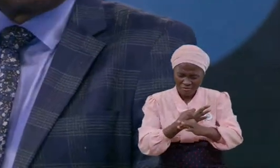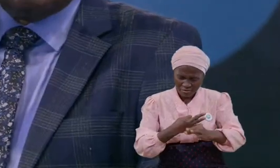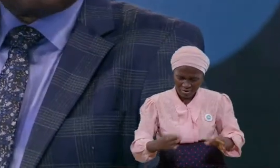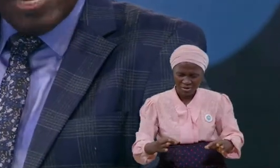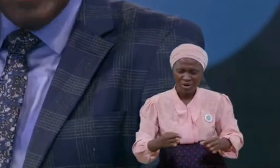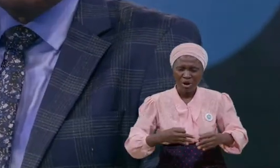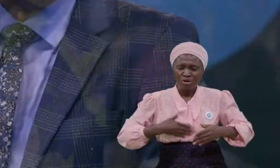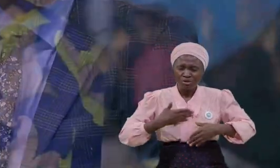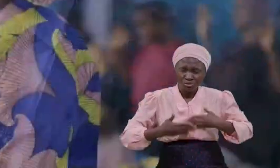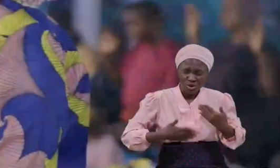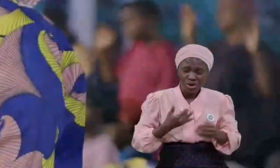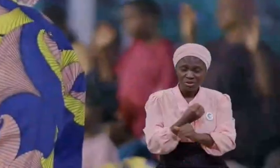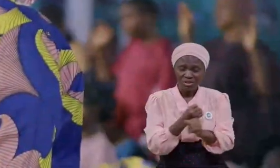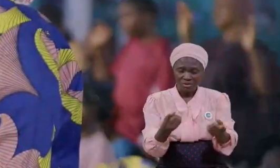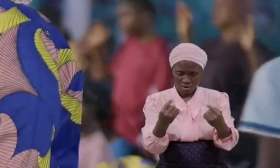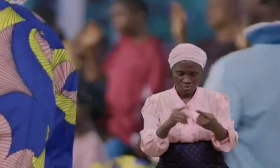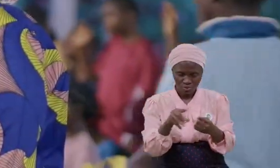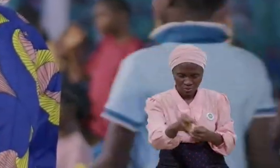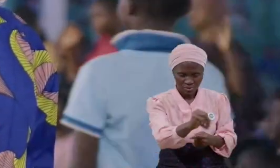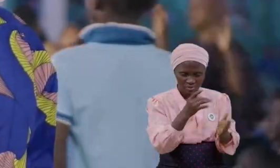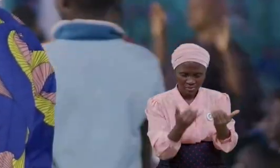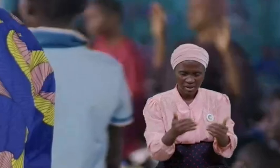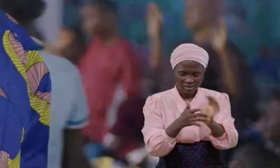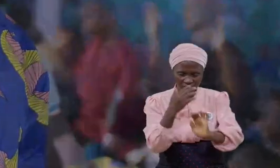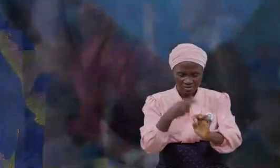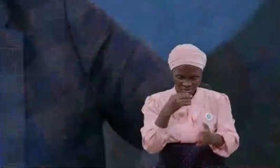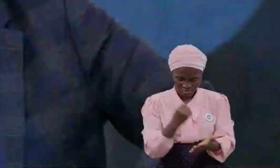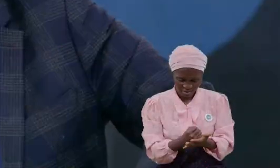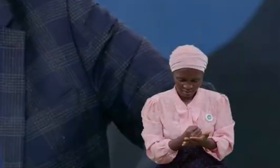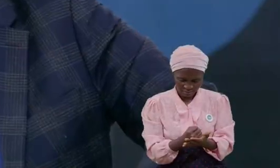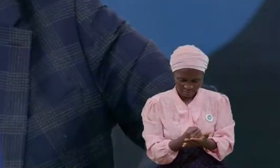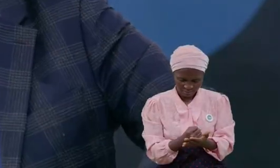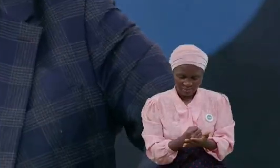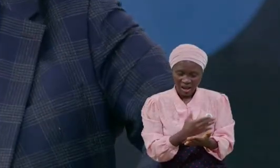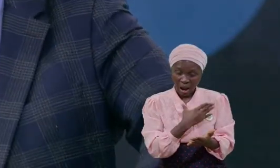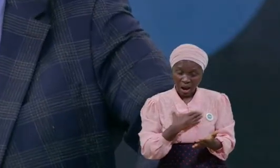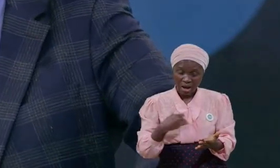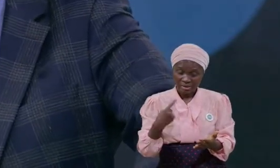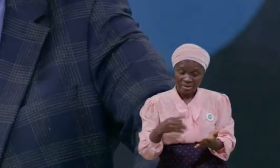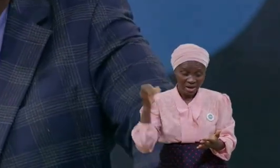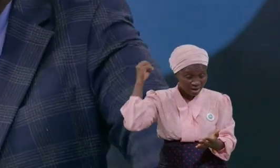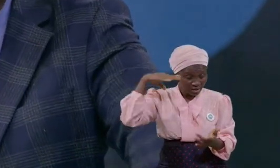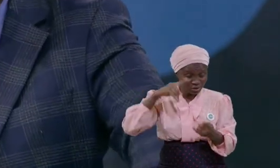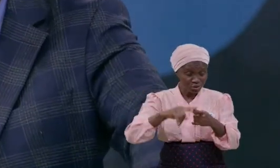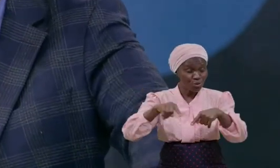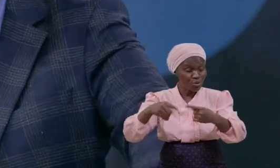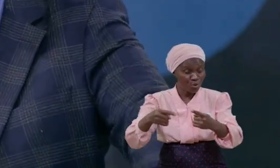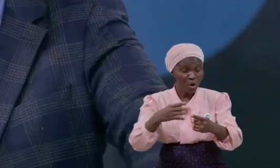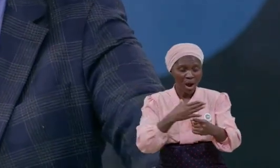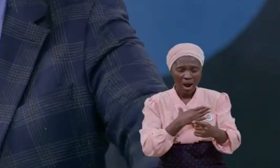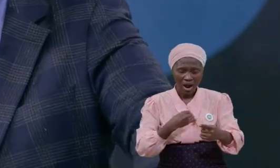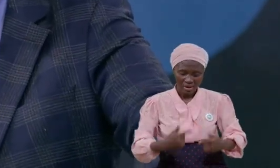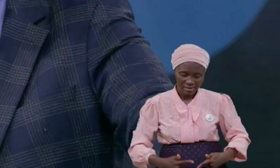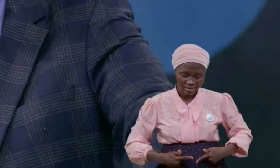au nom de Jésus. Et la grâce d'aller et mener une vie